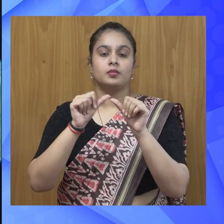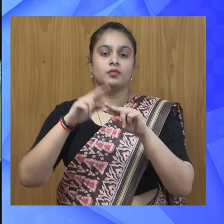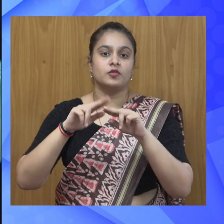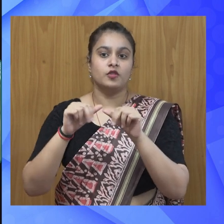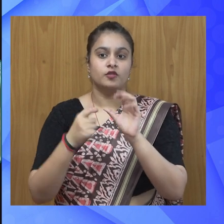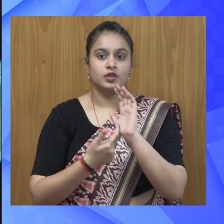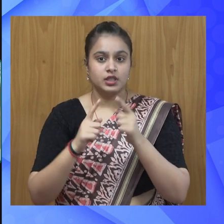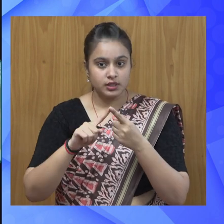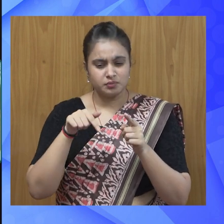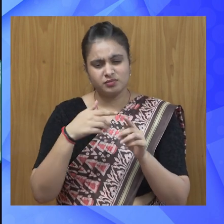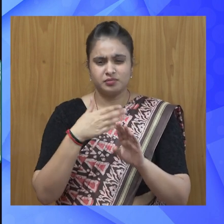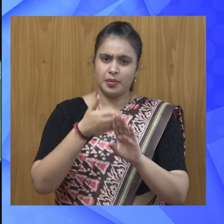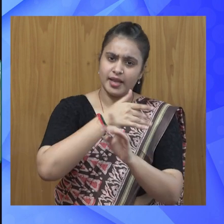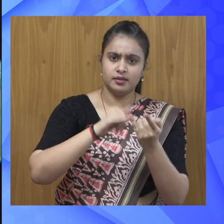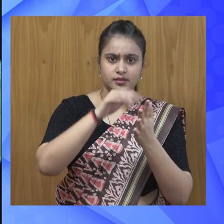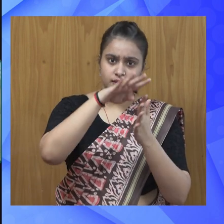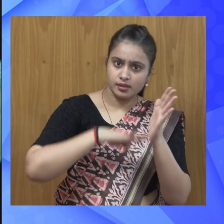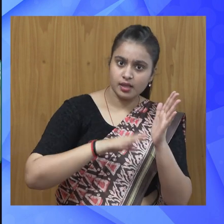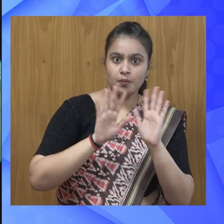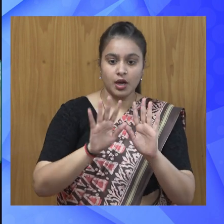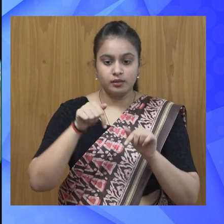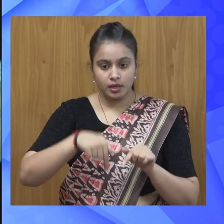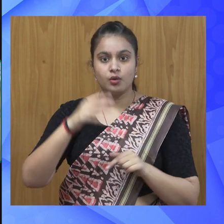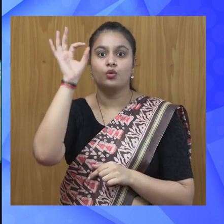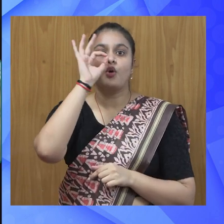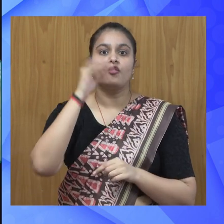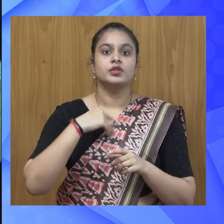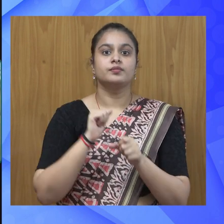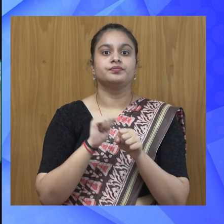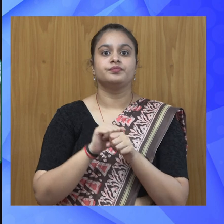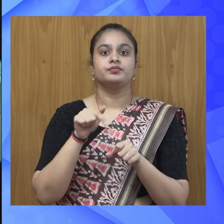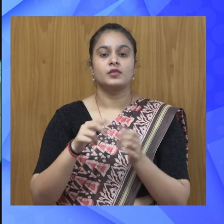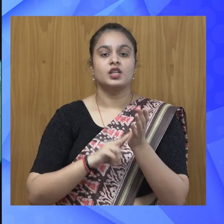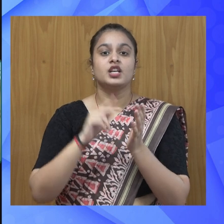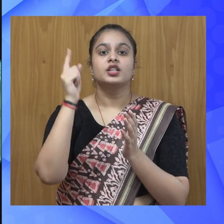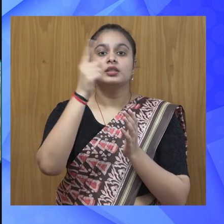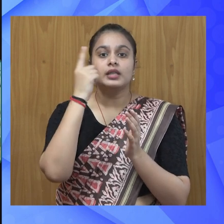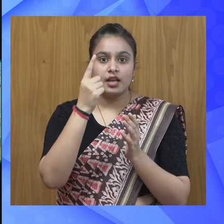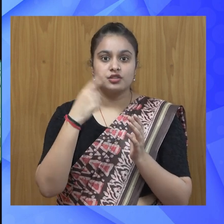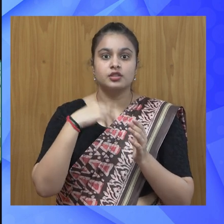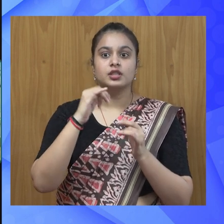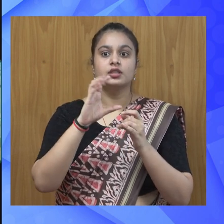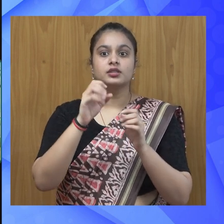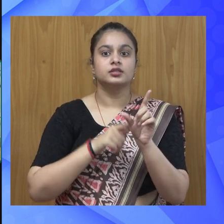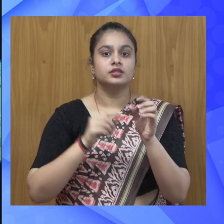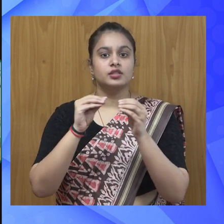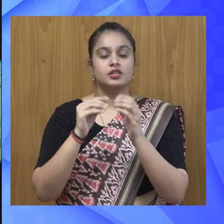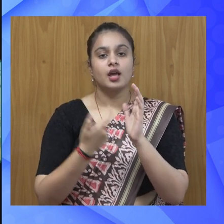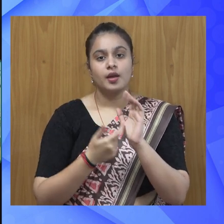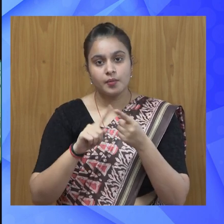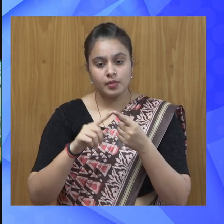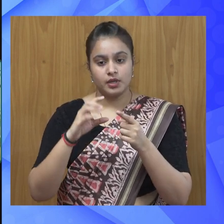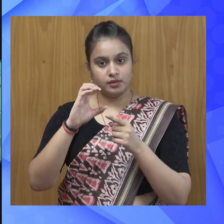एक ऑफिस के तौर पर ये काम करता है। अगर आप लोगों ने सुना होगा नेशनल साइबर क्राइम रिपोर्टिंग पोर्टल और